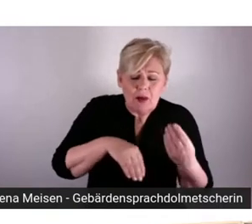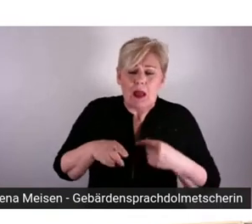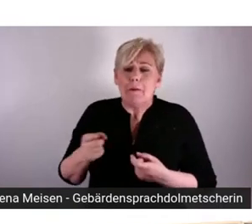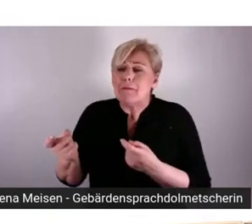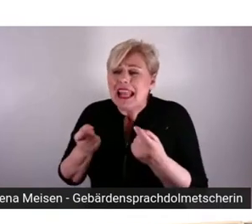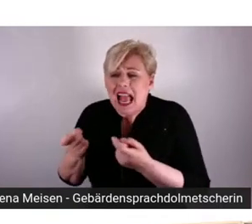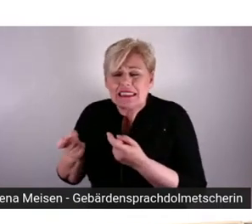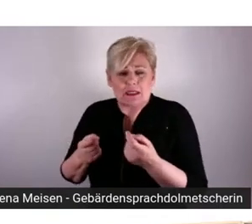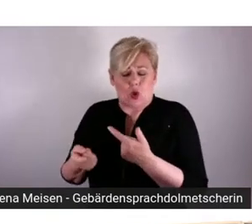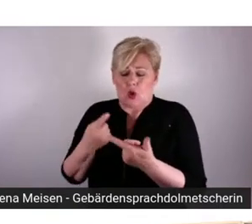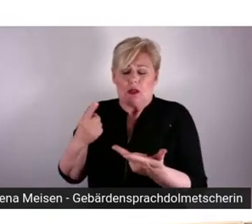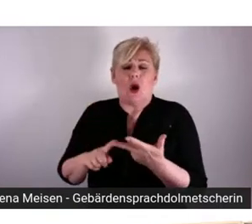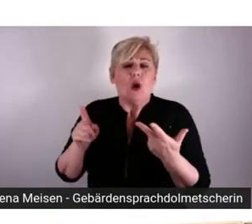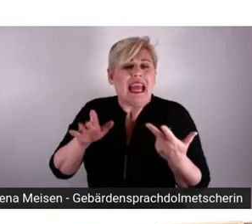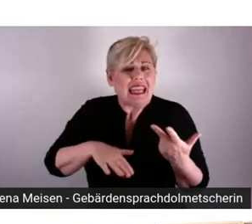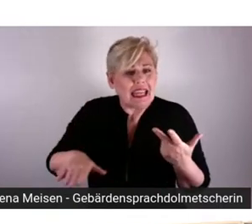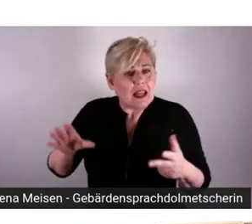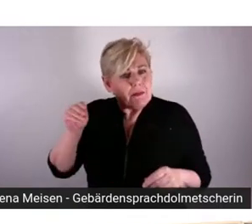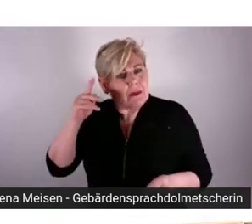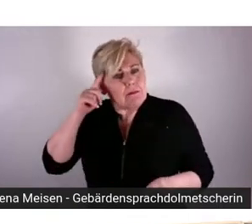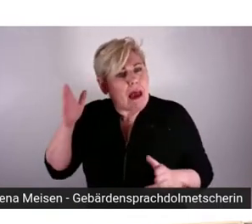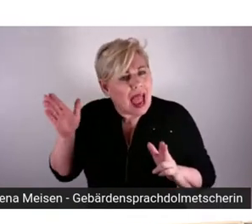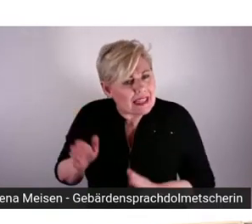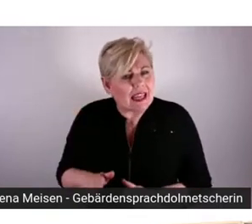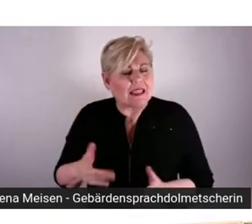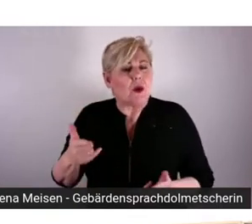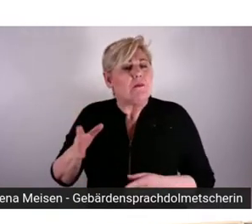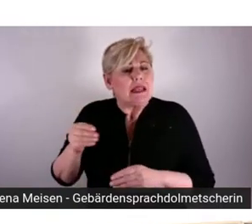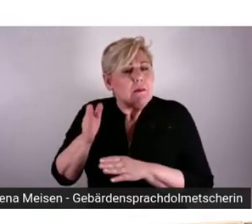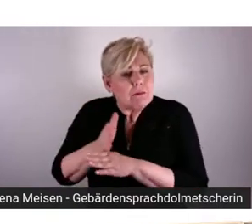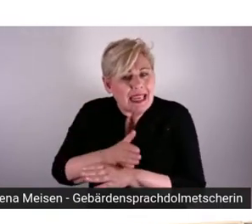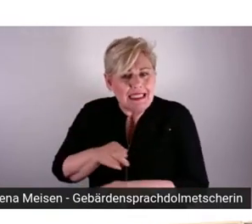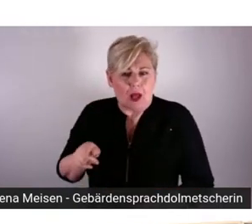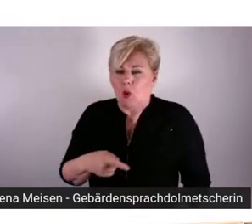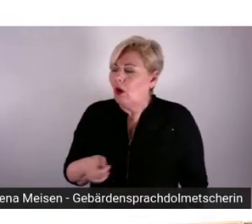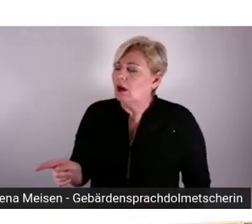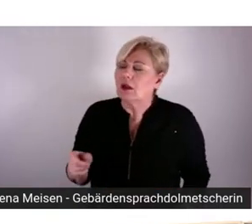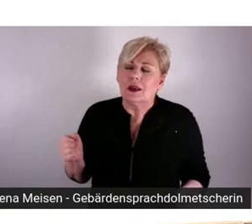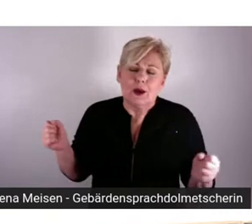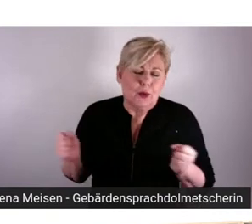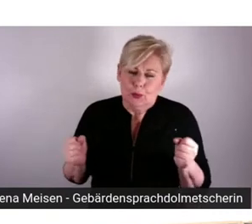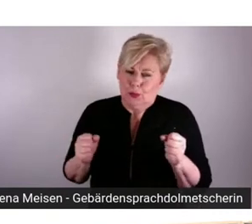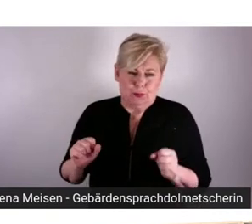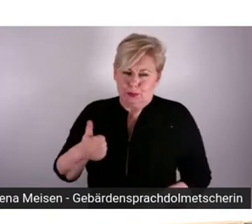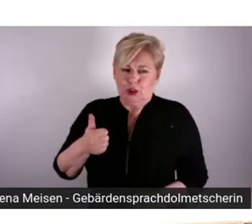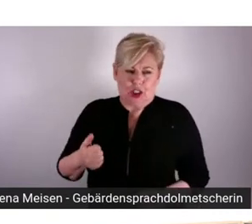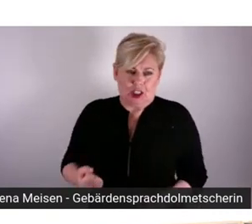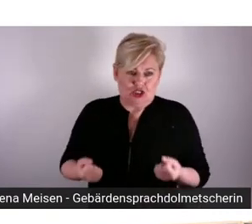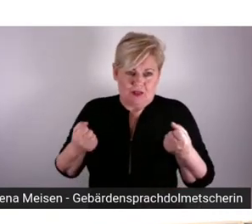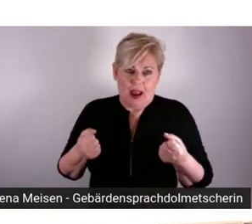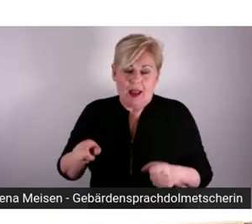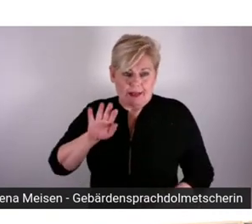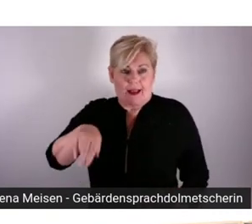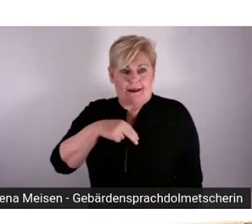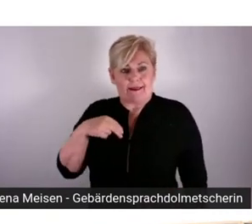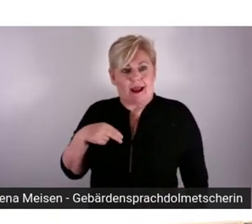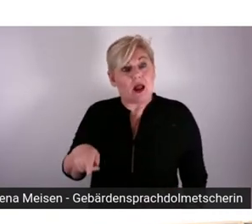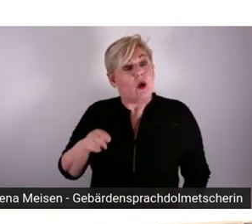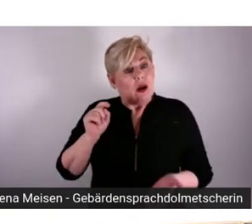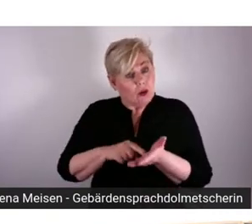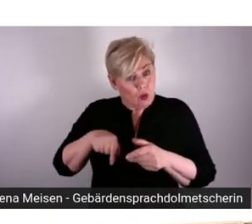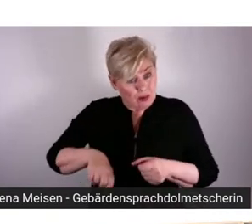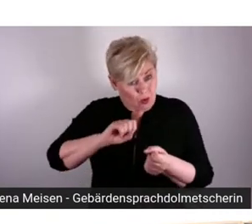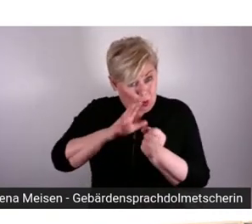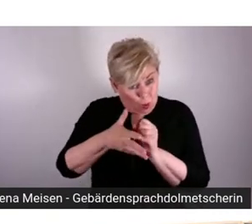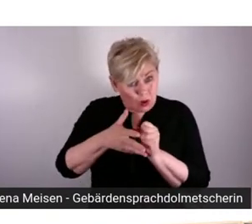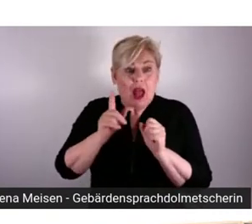oder eben auch Kinder mit Beeinträchtigungen, Kinder mit Behinderungen es besonders schwer haben und benachteiligt sind. Und durch Corona ist das natürlich